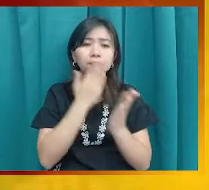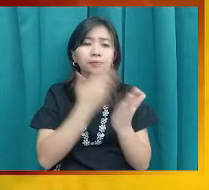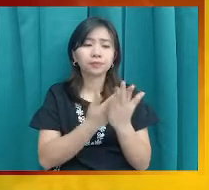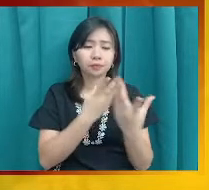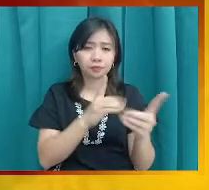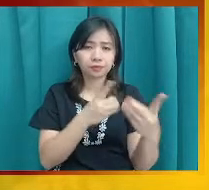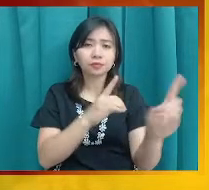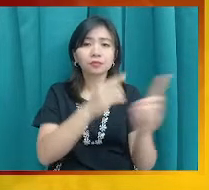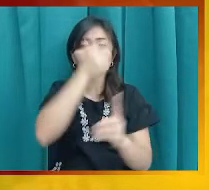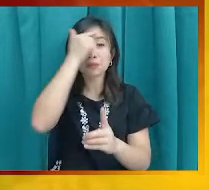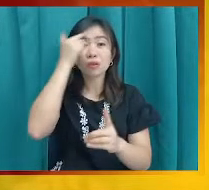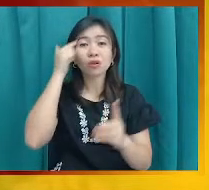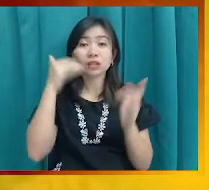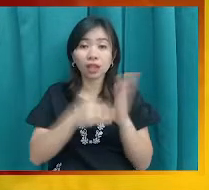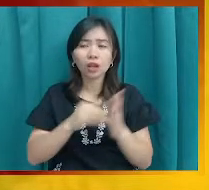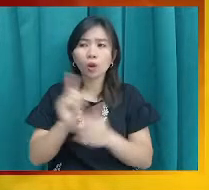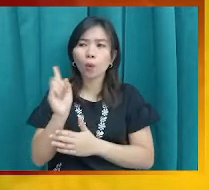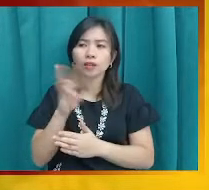mga pinag-usapan natin,